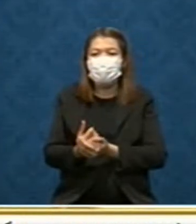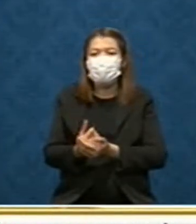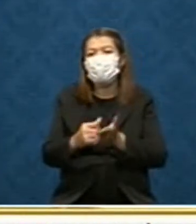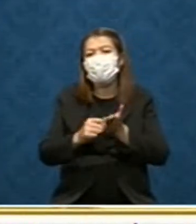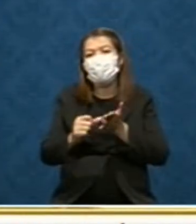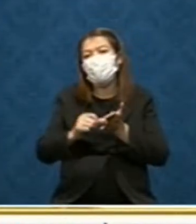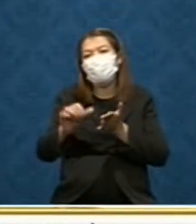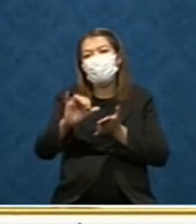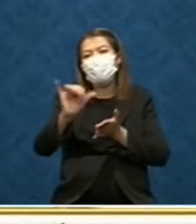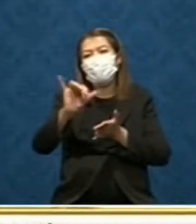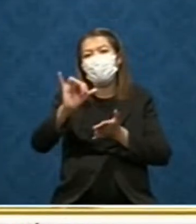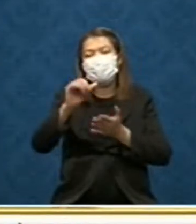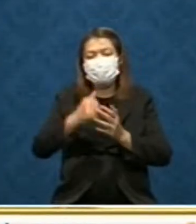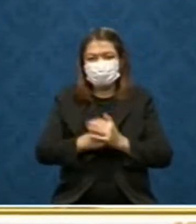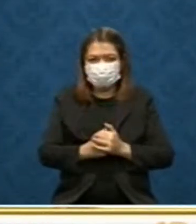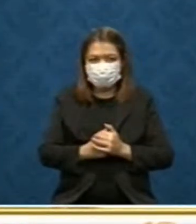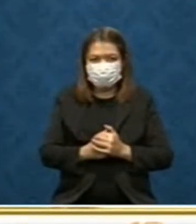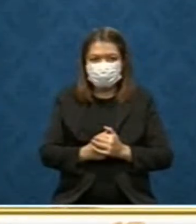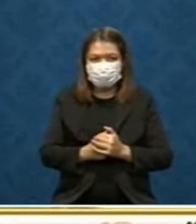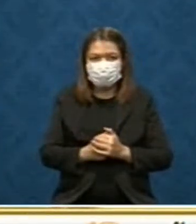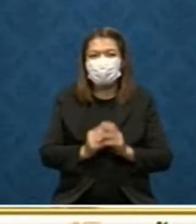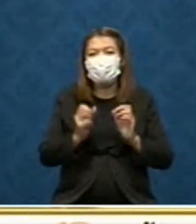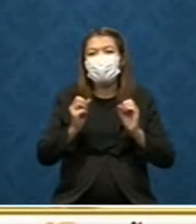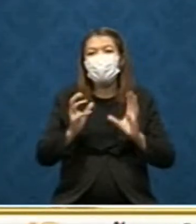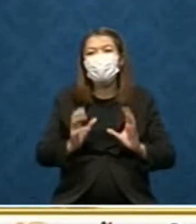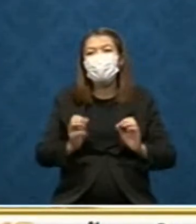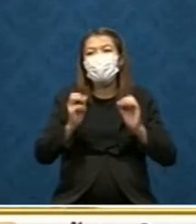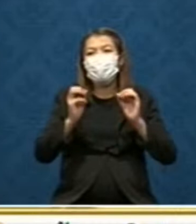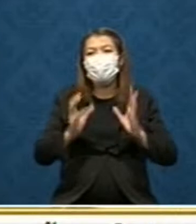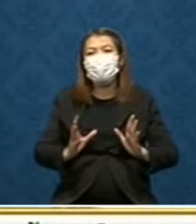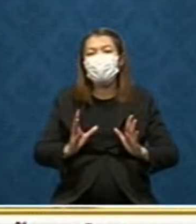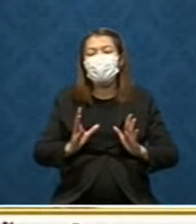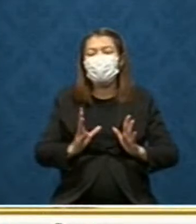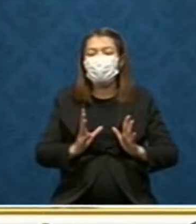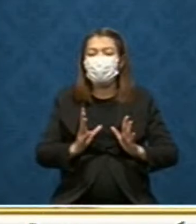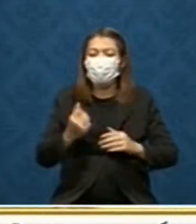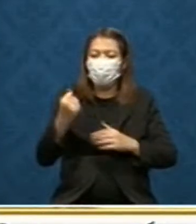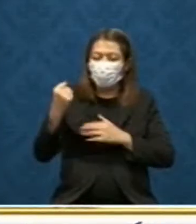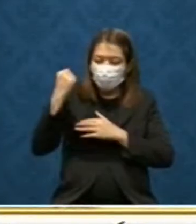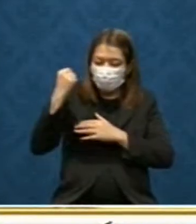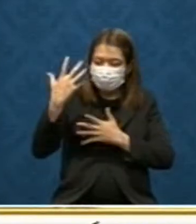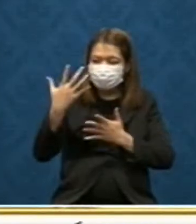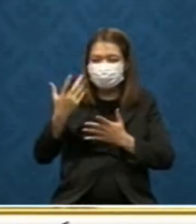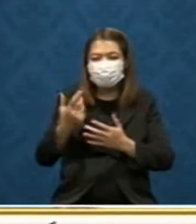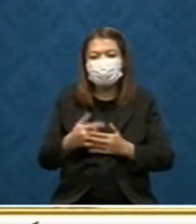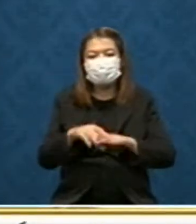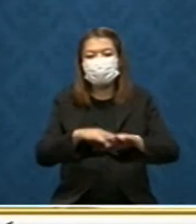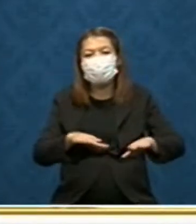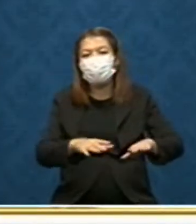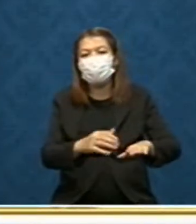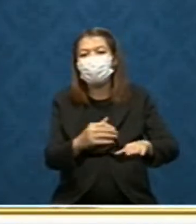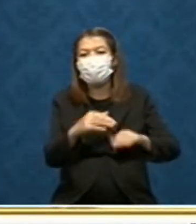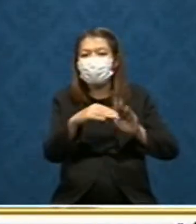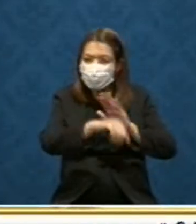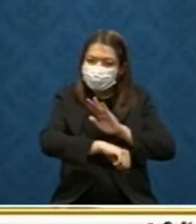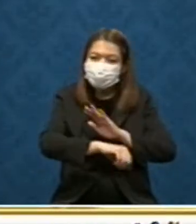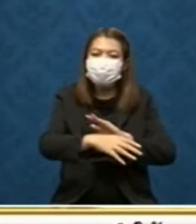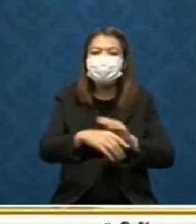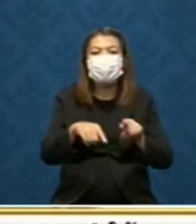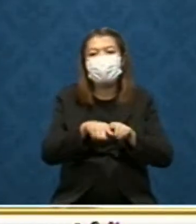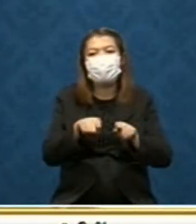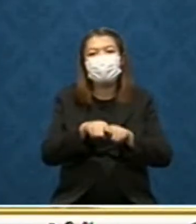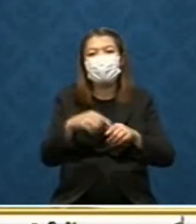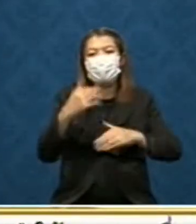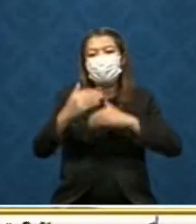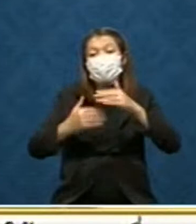ไหน ...ย ไม แ้an เพร ปษ์ครู เรา ก็ สัก ยภาพ ถ uldํเด็ ก็ ต้ ถา วัี้ ถ ตาพ ใ ทย ไม ไป